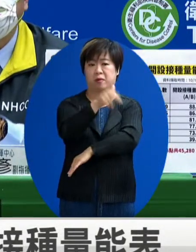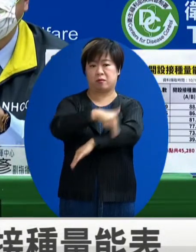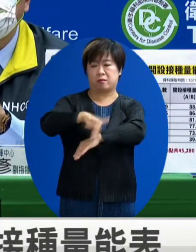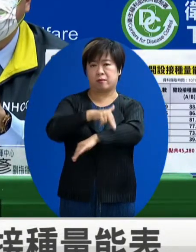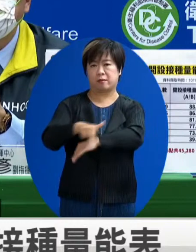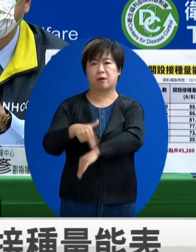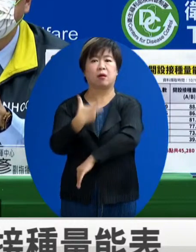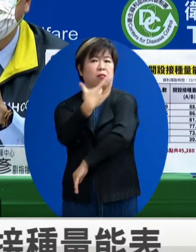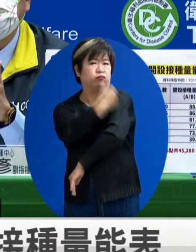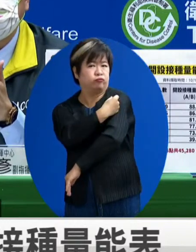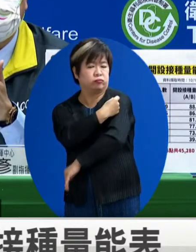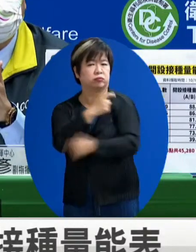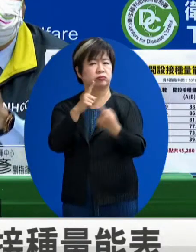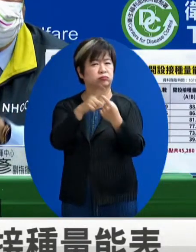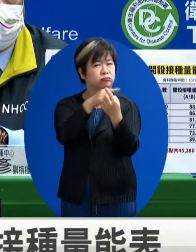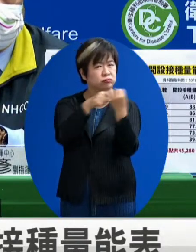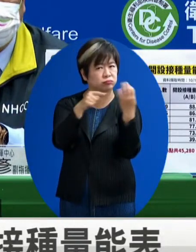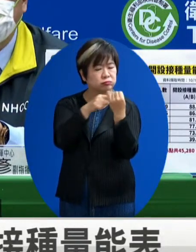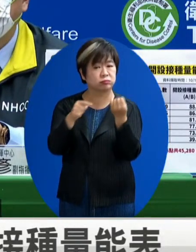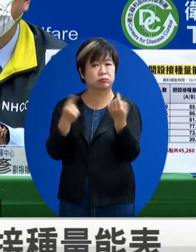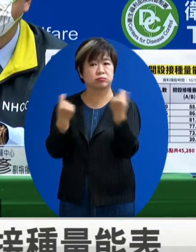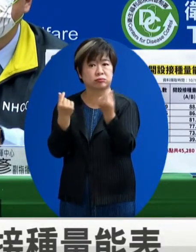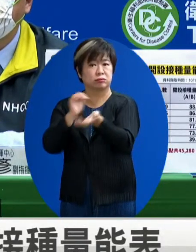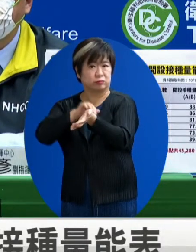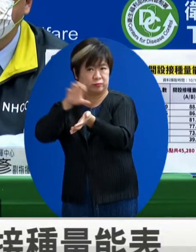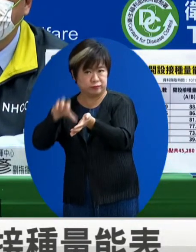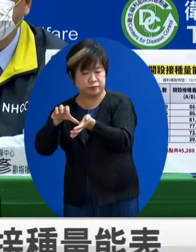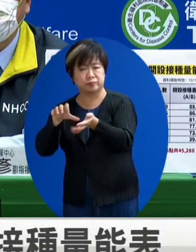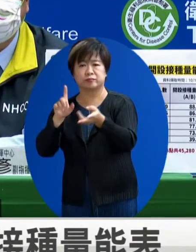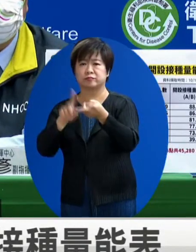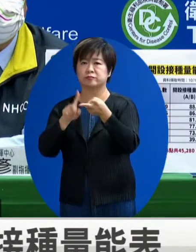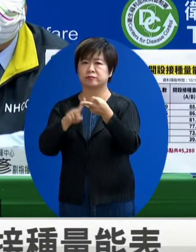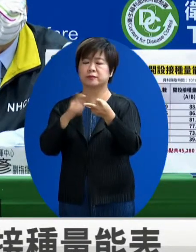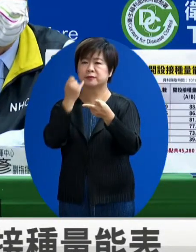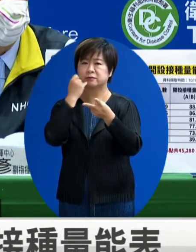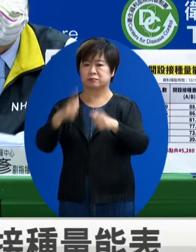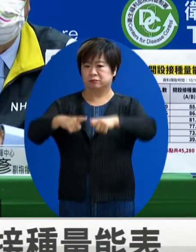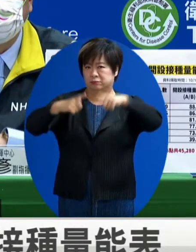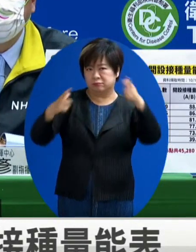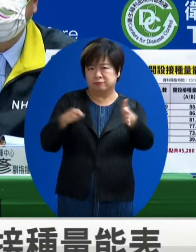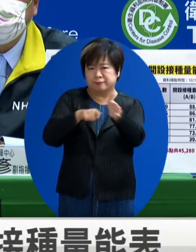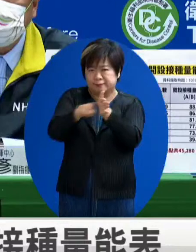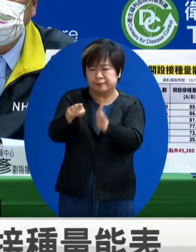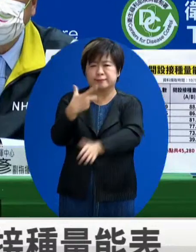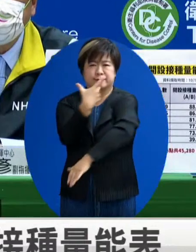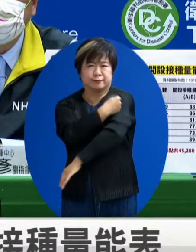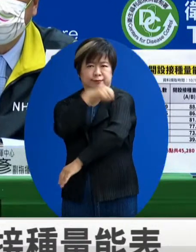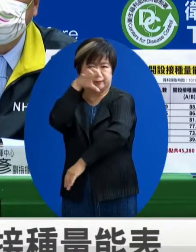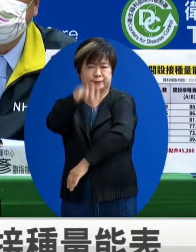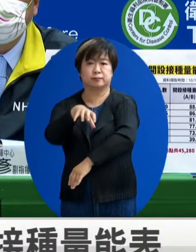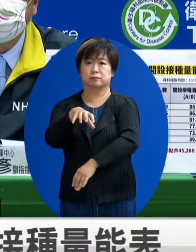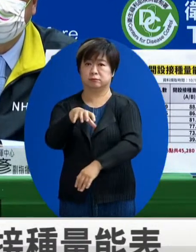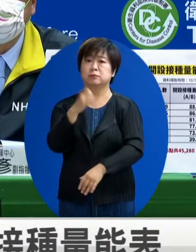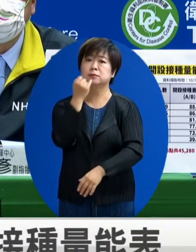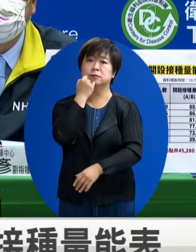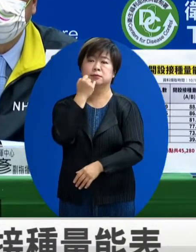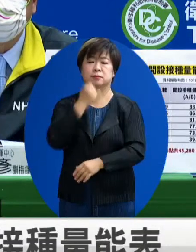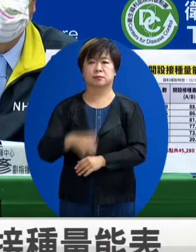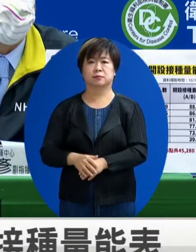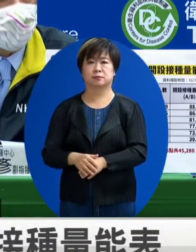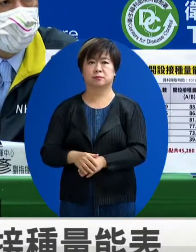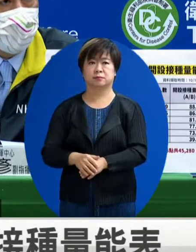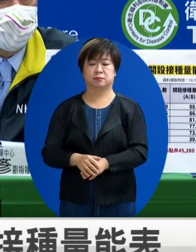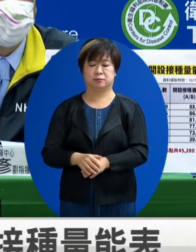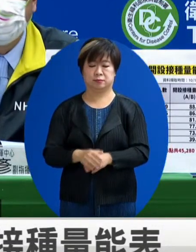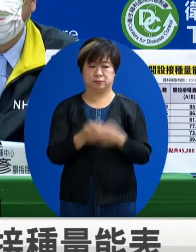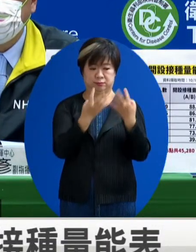呢，无论他是在医疗院所，或是他来规划大型的接种站，那都是依照这样的一个基础